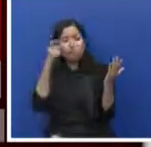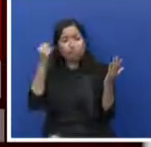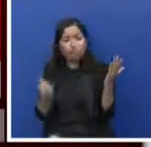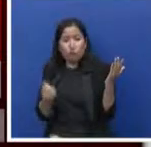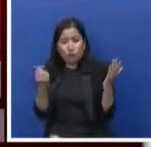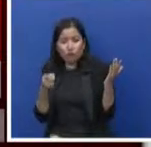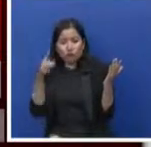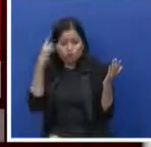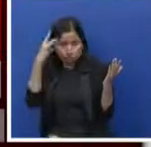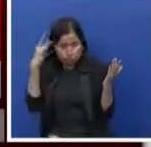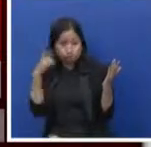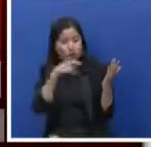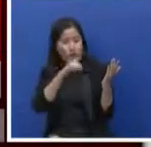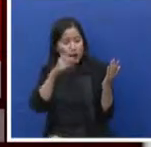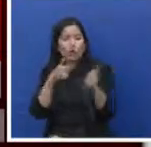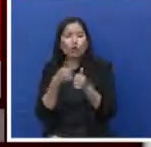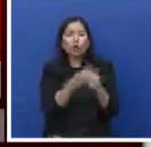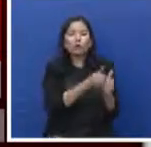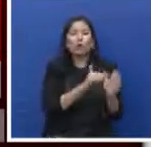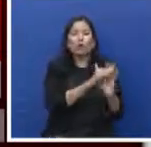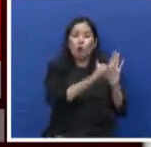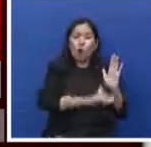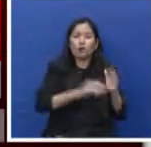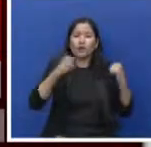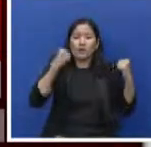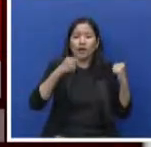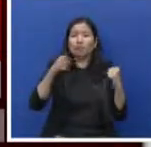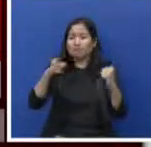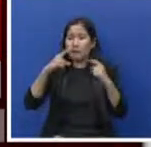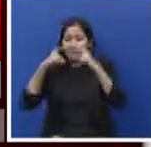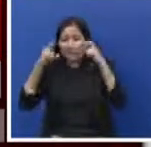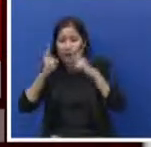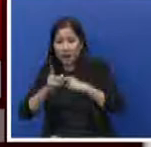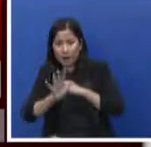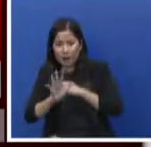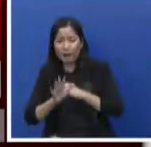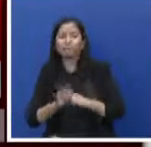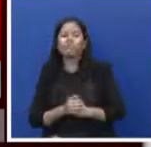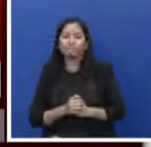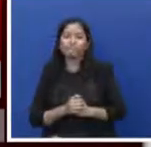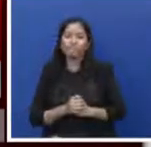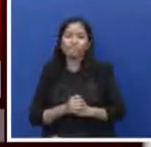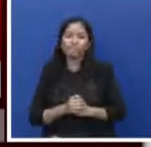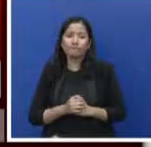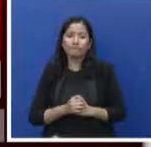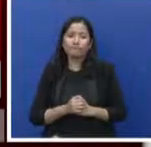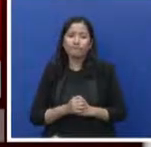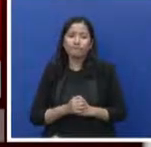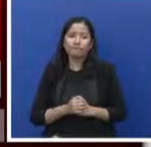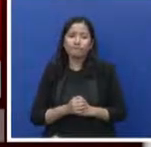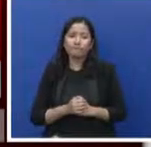mematuhi protokol kesehatan, apakah Anda memakai masker, dan lain sebagainya. Oke. Itu kita